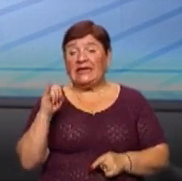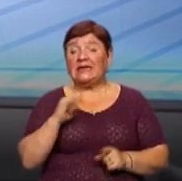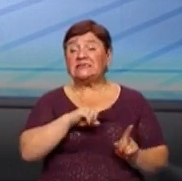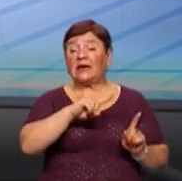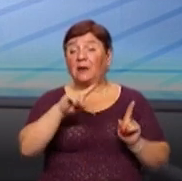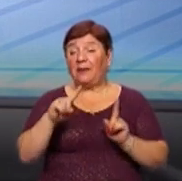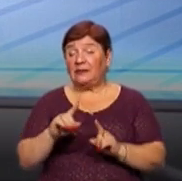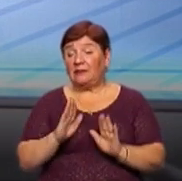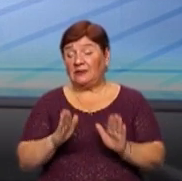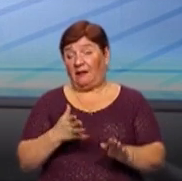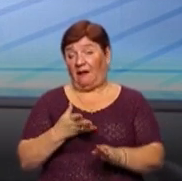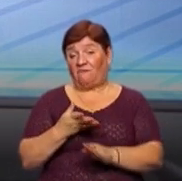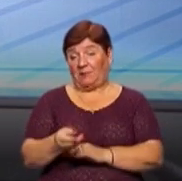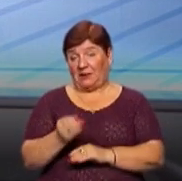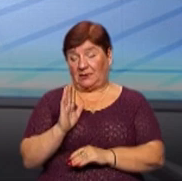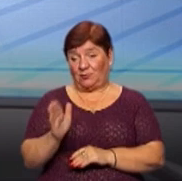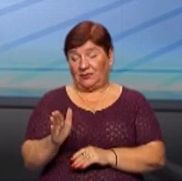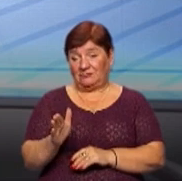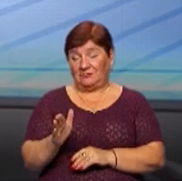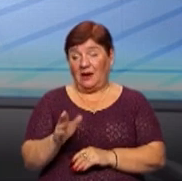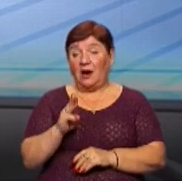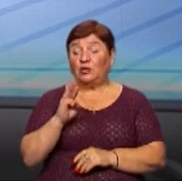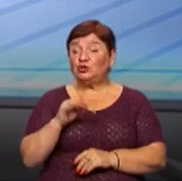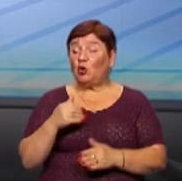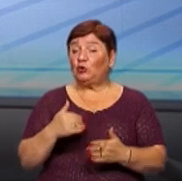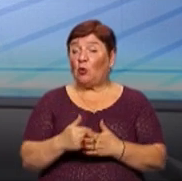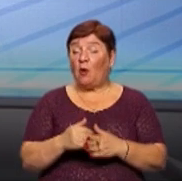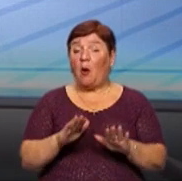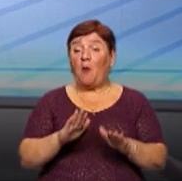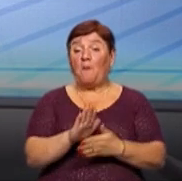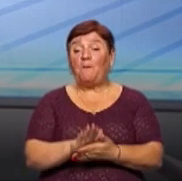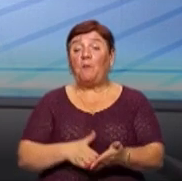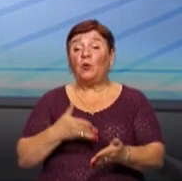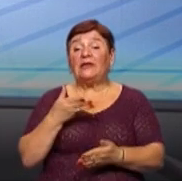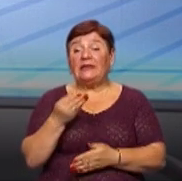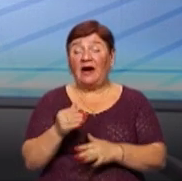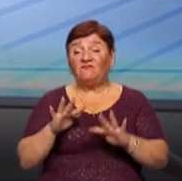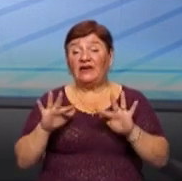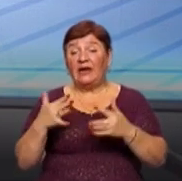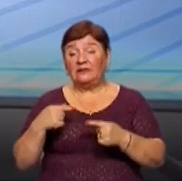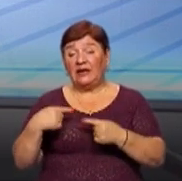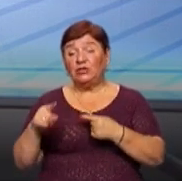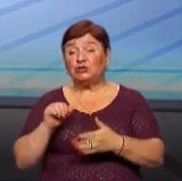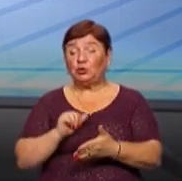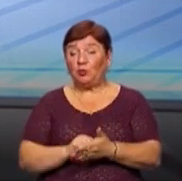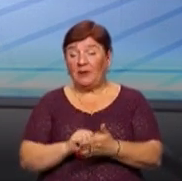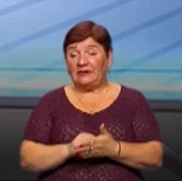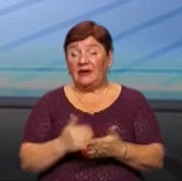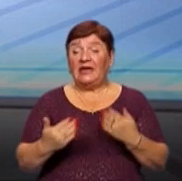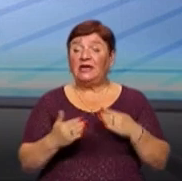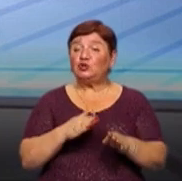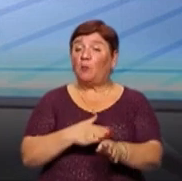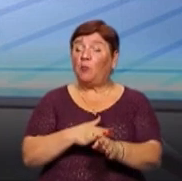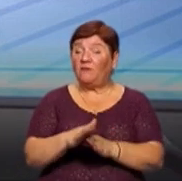вона тільки прийде до виплати. Щодо подання паперових варіантів інших документів, так, якщо в